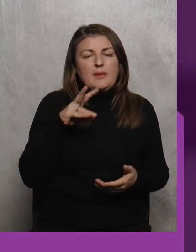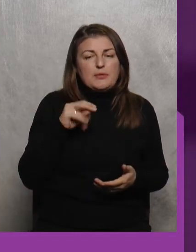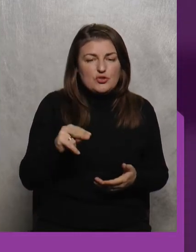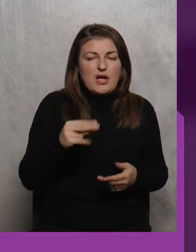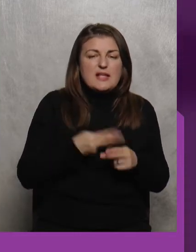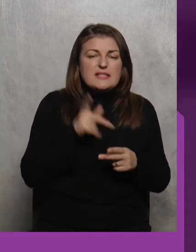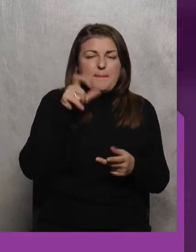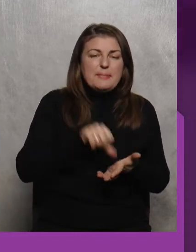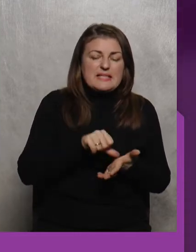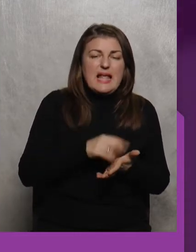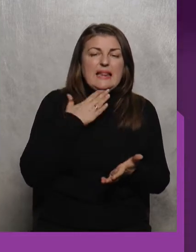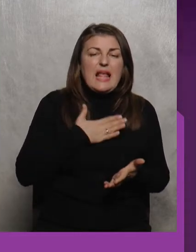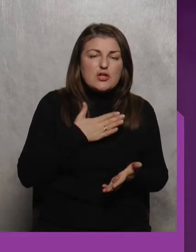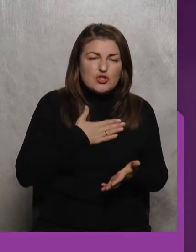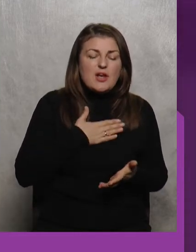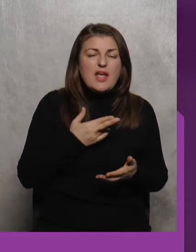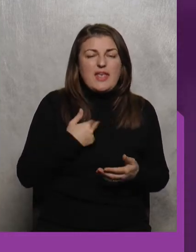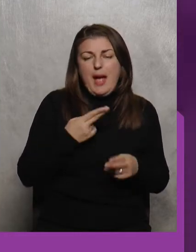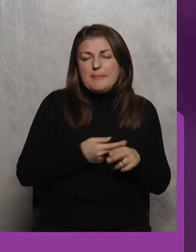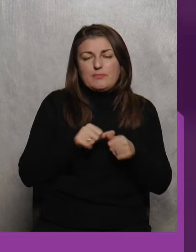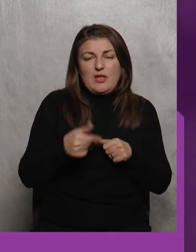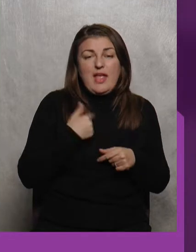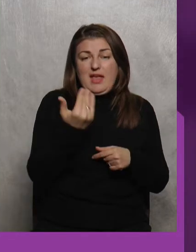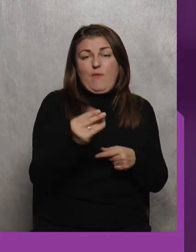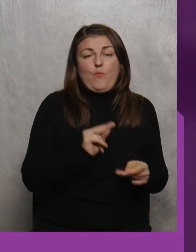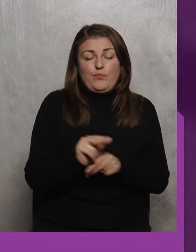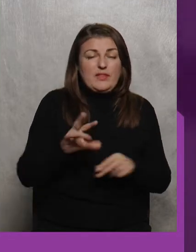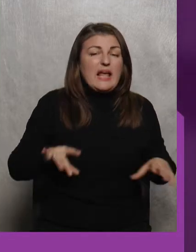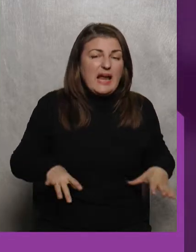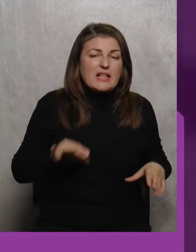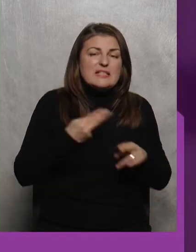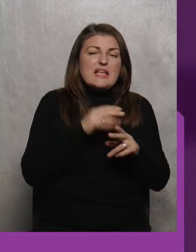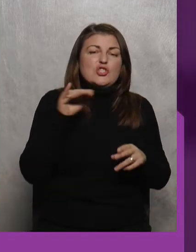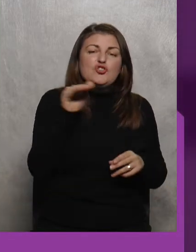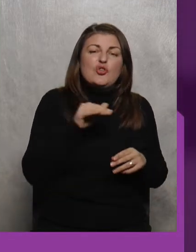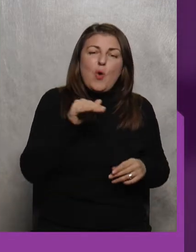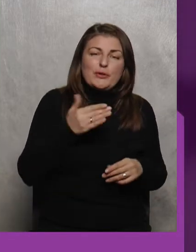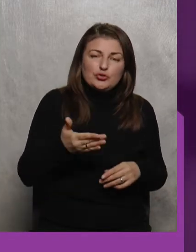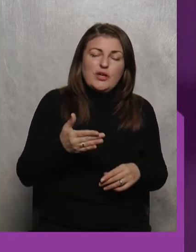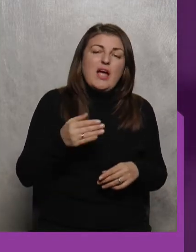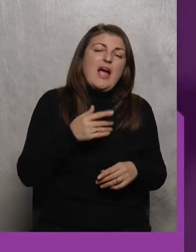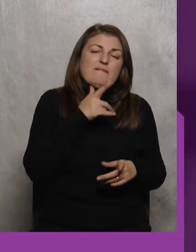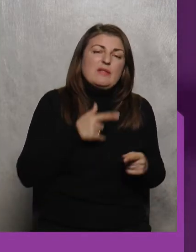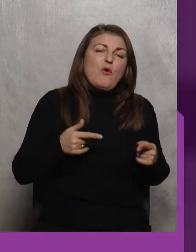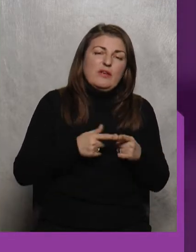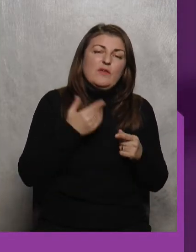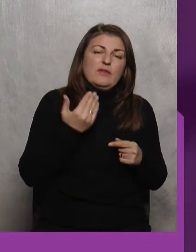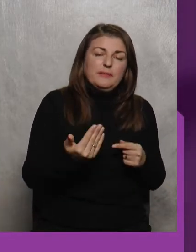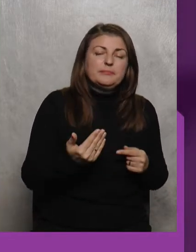Олександр Хіміч, це представник наш, я безпосередньо являюсь і тренером його, це з Житомирщини. От відповідно